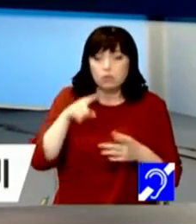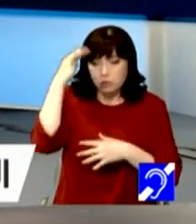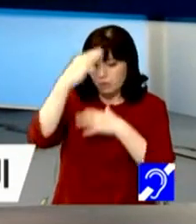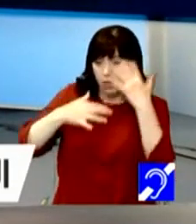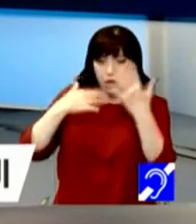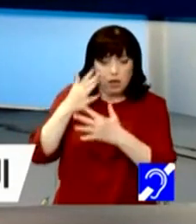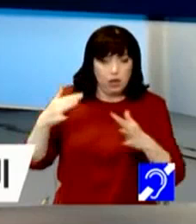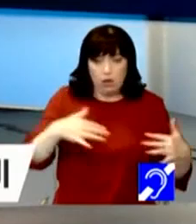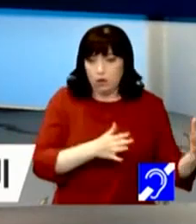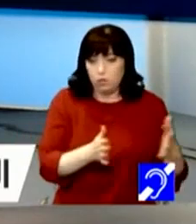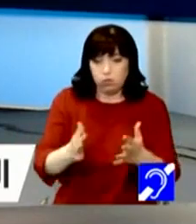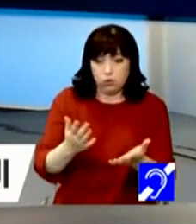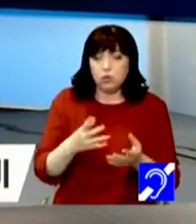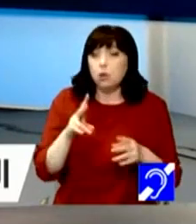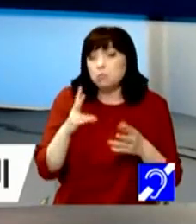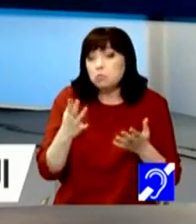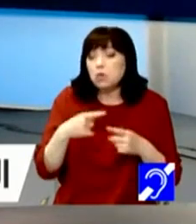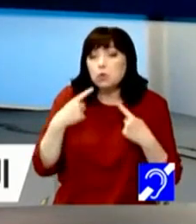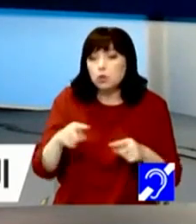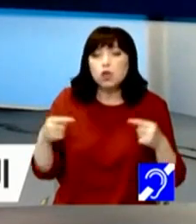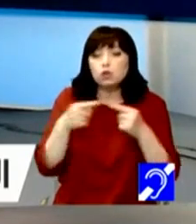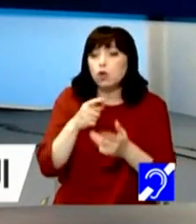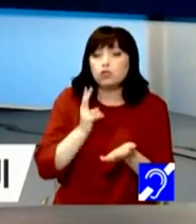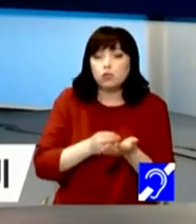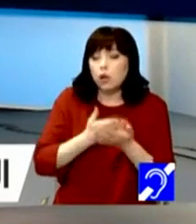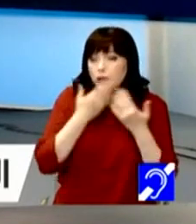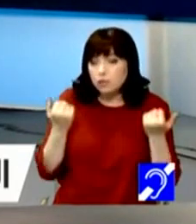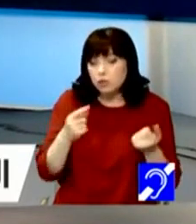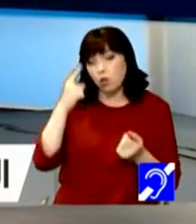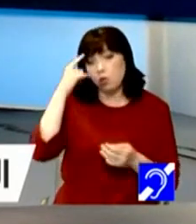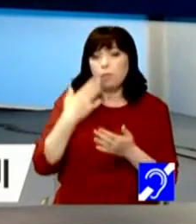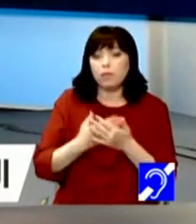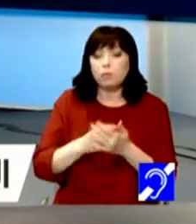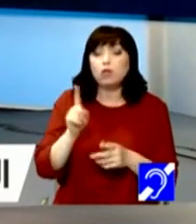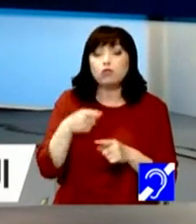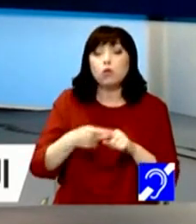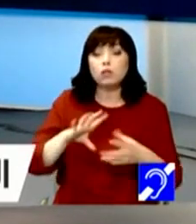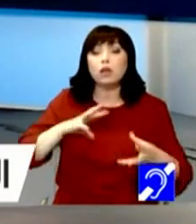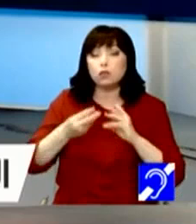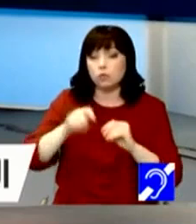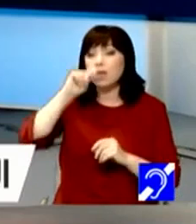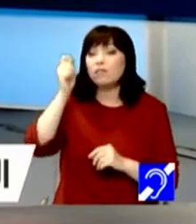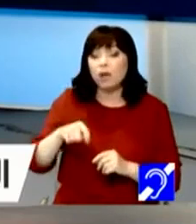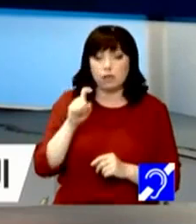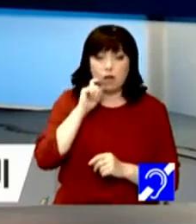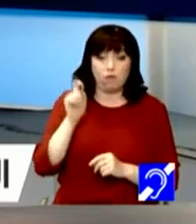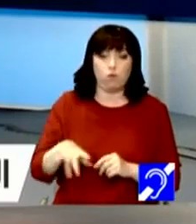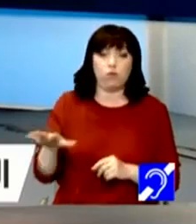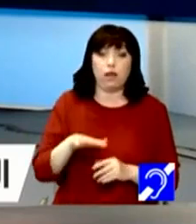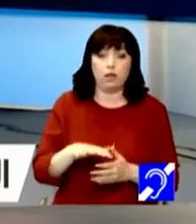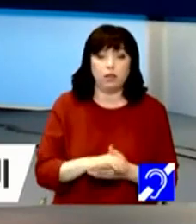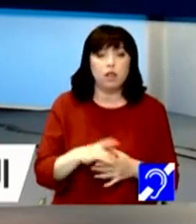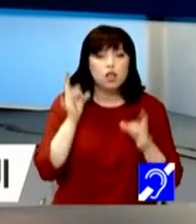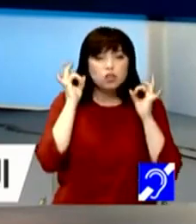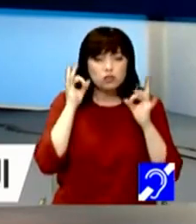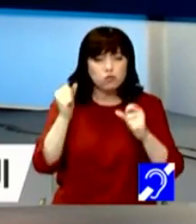ieșuat. Deși nu au încă dovezi certe, specialiștii cred că animalele marine sunt afectate de acțiunile militare din zona Ucrainei.